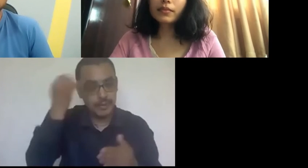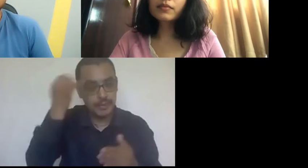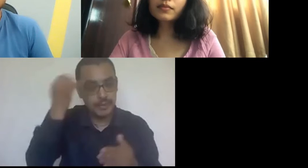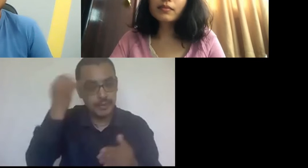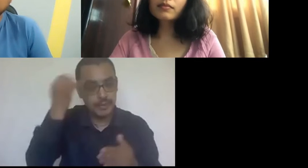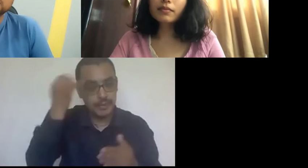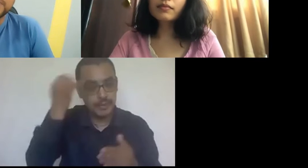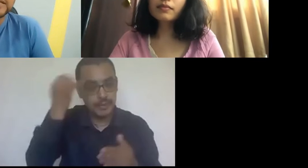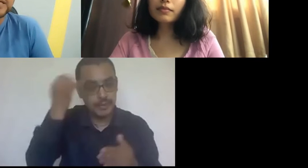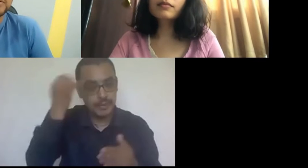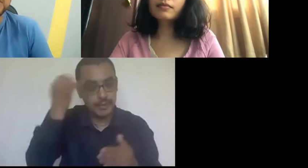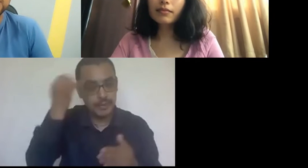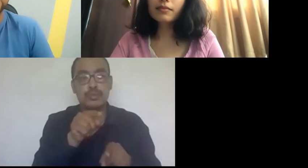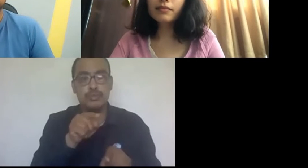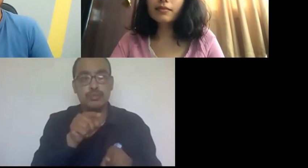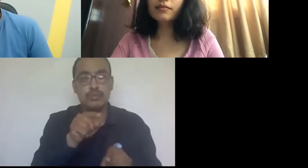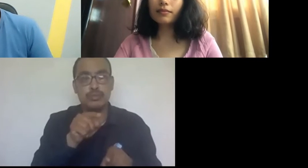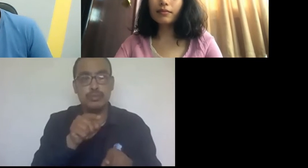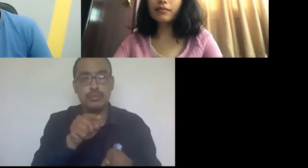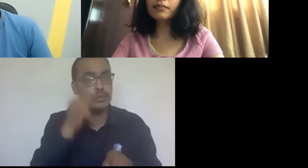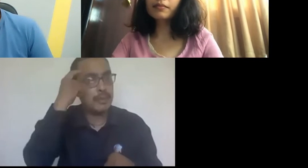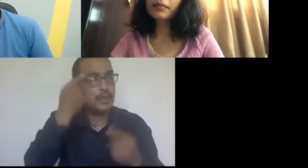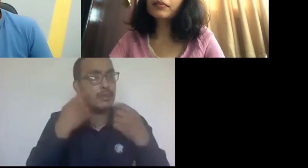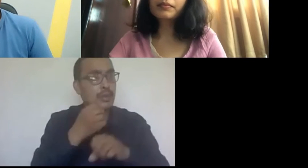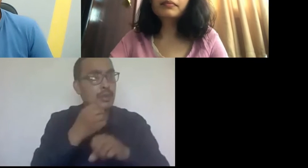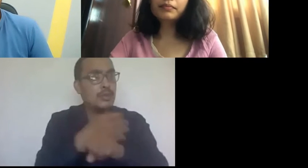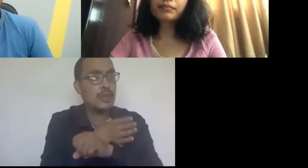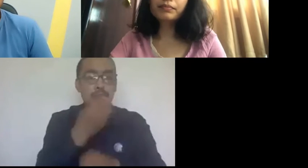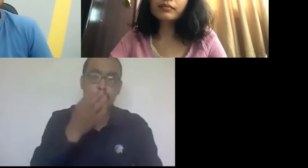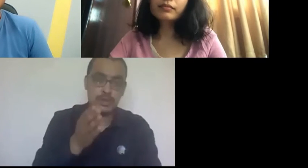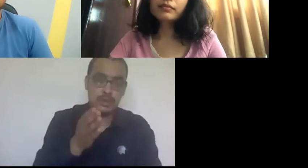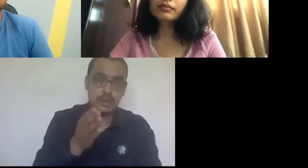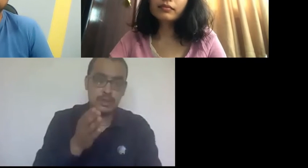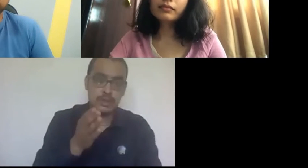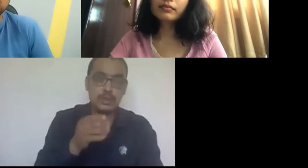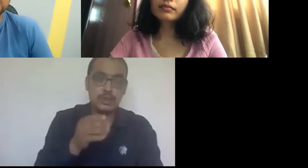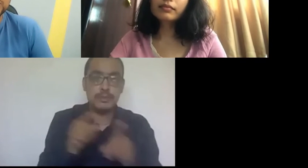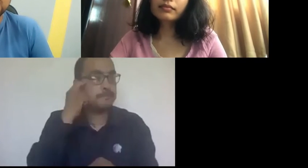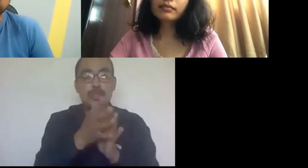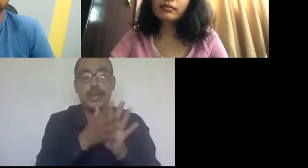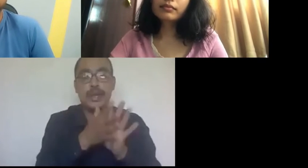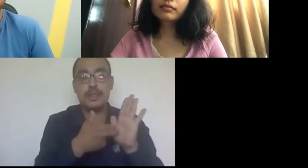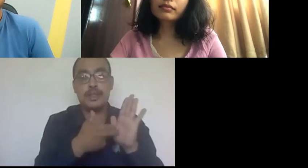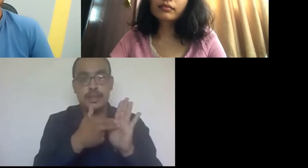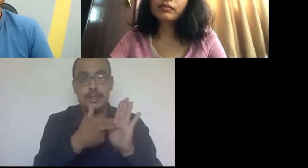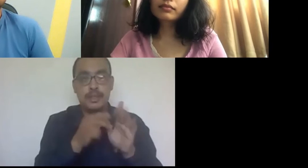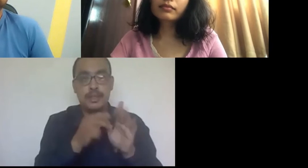मानसिक स्वास्थ्यमा तपाईँलाई असर पारिसकेको छ भनेर चाहिँ बुझ्न सक्नुहुन्छ. र अर्को तपाईँको बारेमा तपाईँको बोलेको चिज अथवा केही तपाईँको चिजहरू लिक